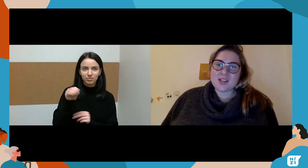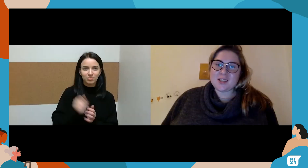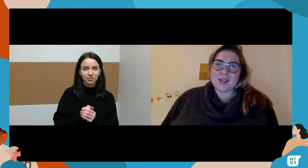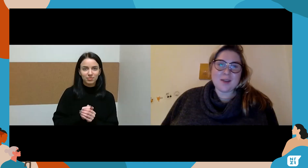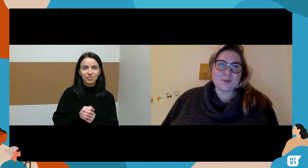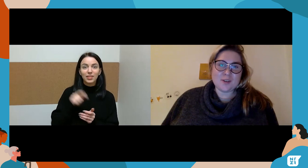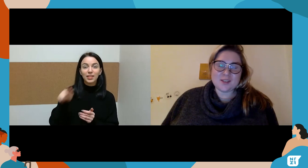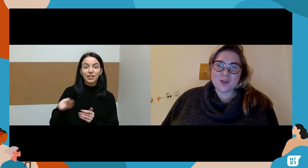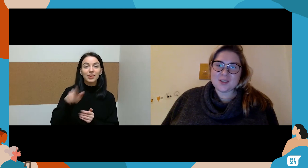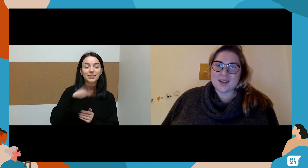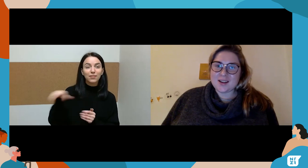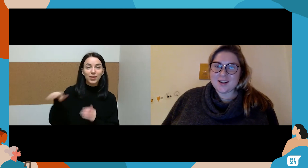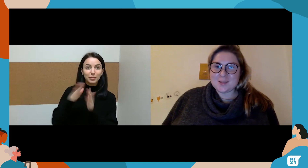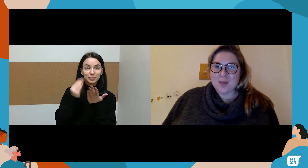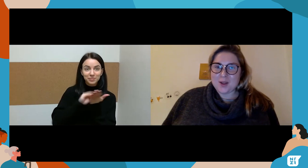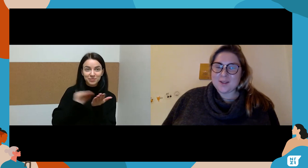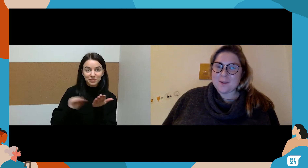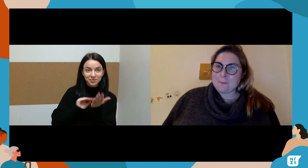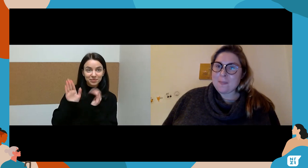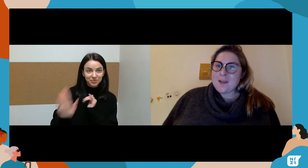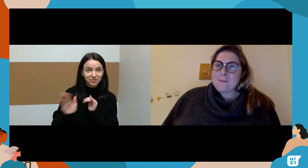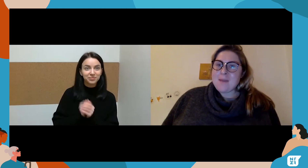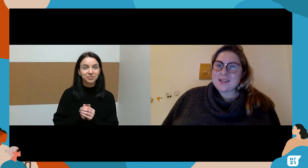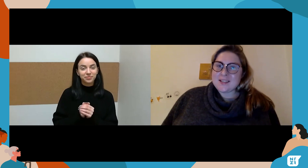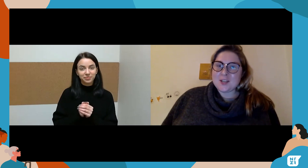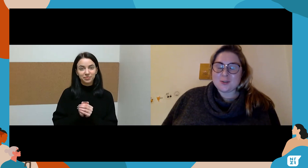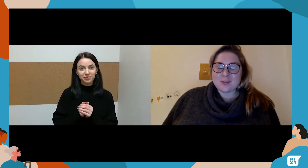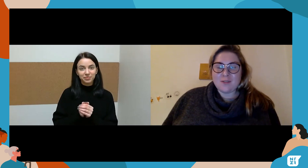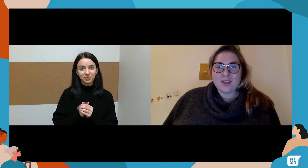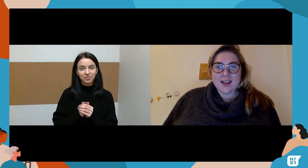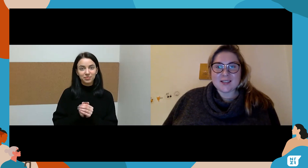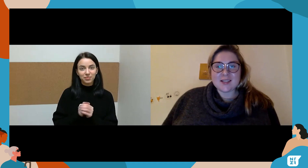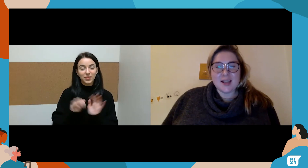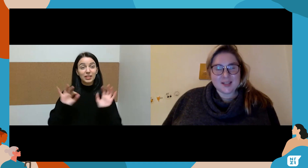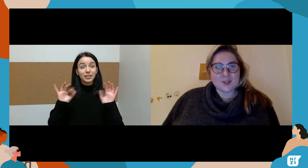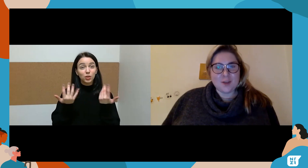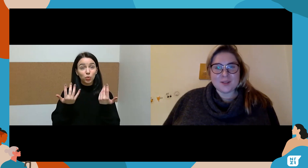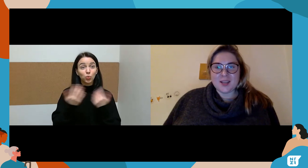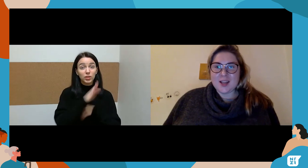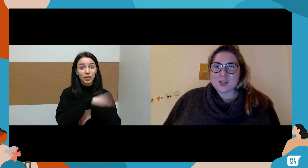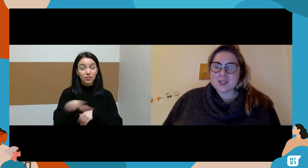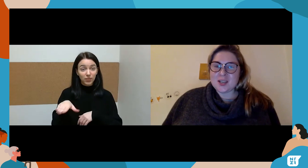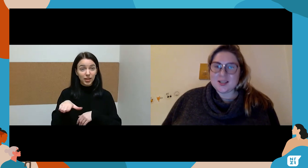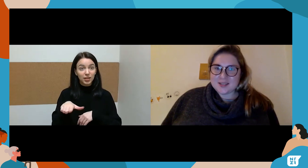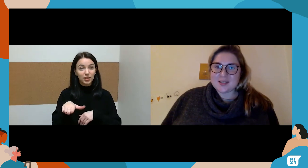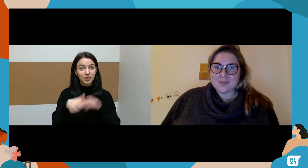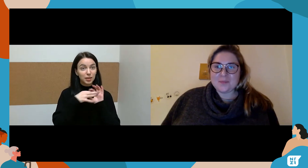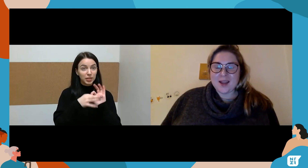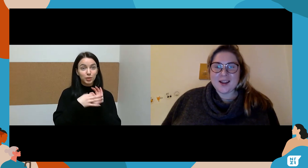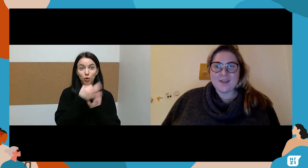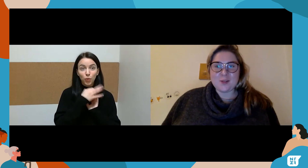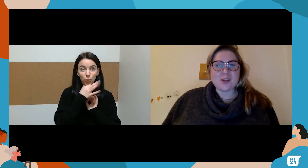rašytojas, tai jeigu kas nors dar nespėjote mėgsti ryšio su savo vaikais, skaitant Tomo Dirgėlos knygas,